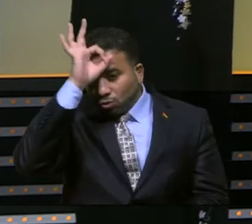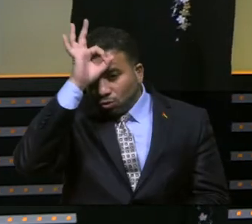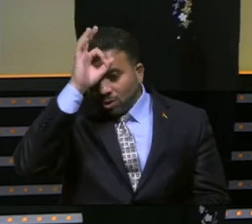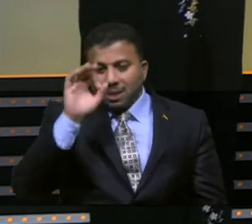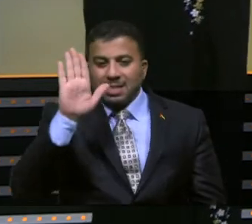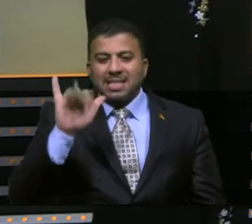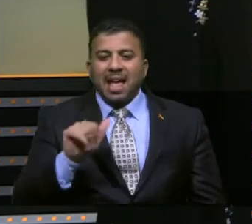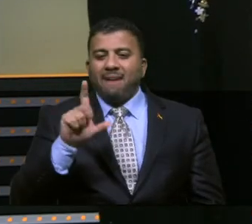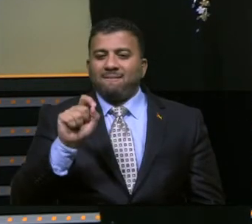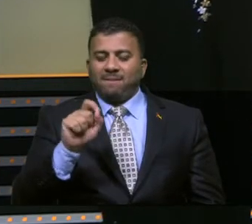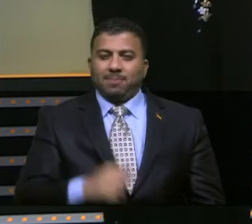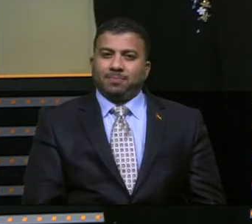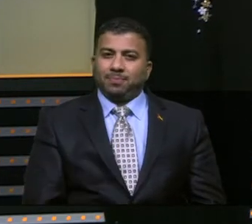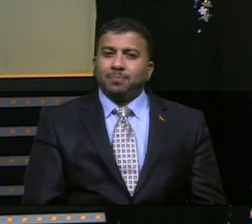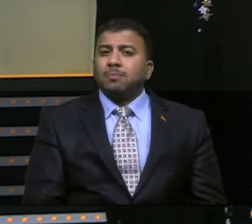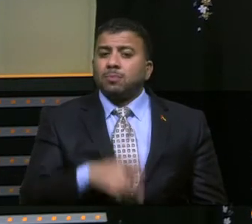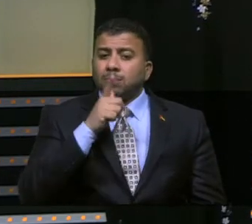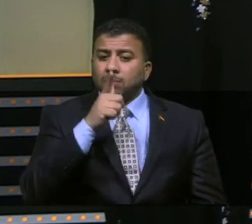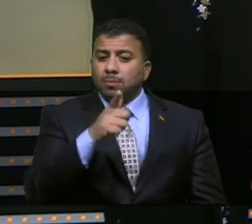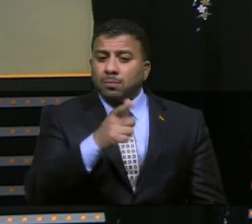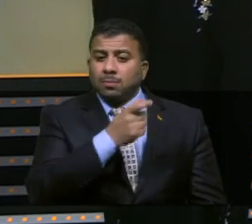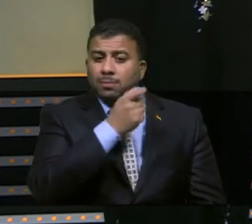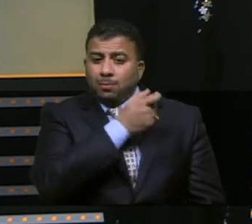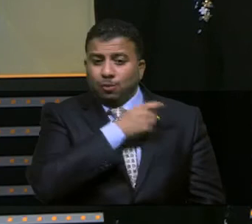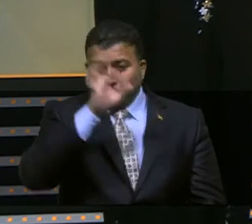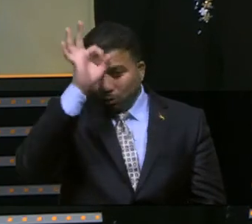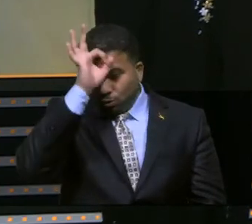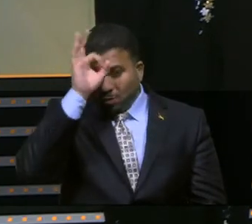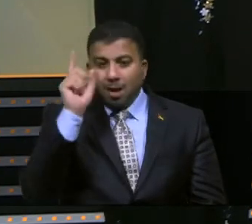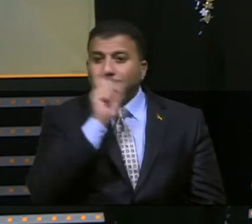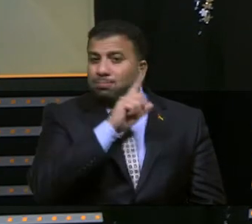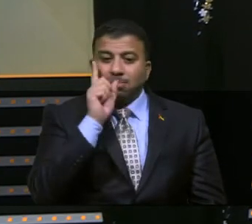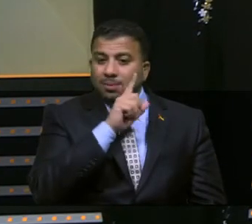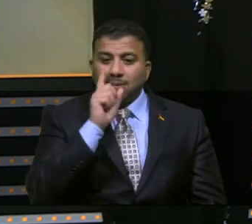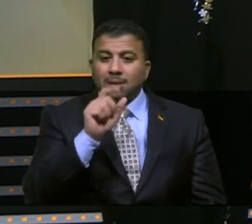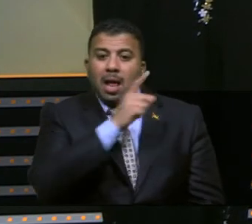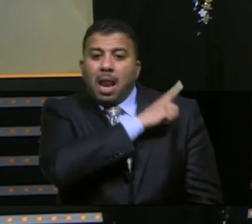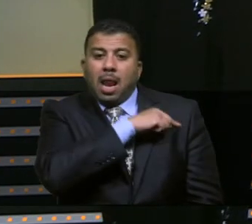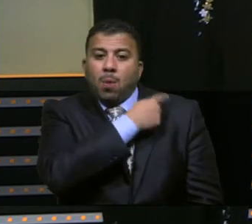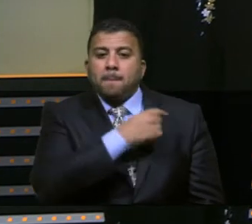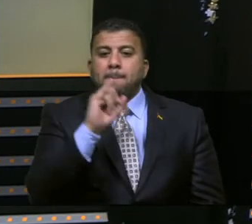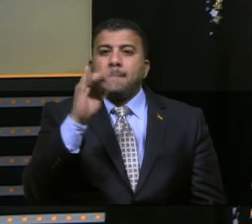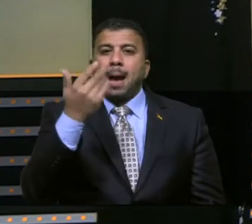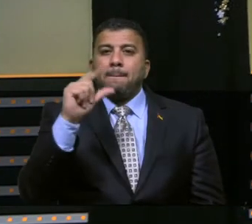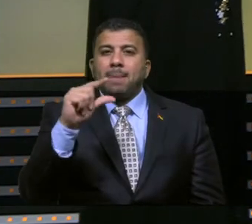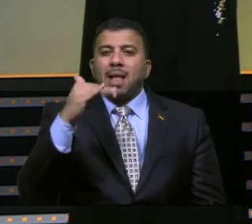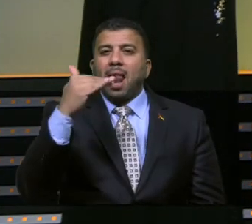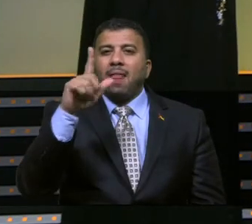للجمهور. بدوره قال القائد العام للشرطة أبو ظبي معالي اللواء محمد خلفان